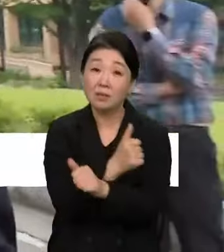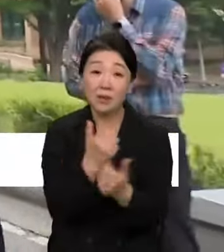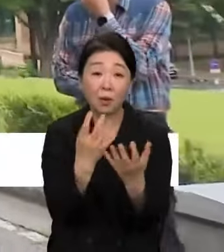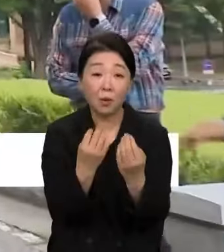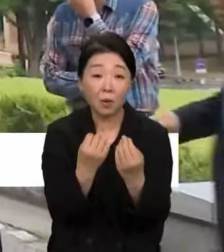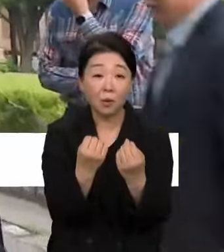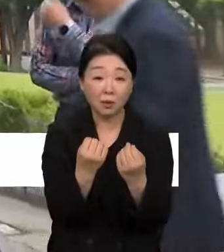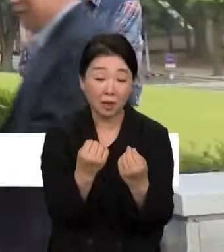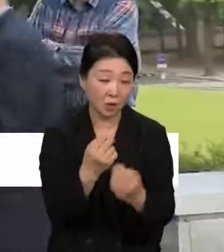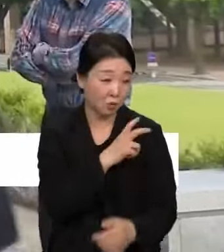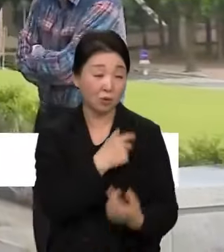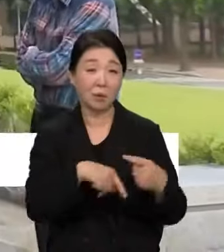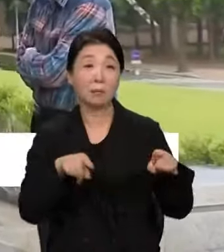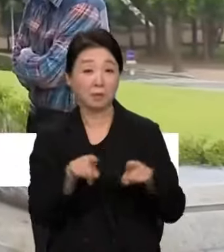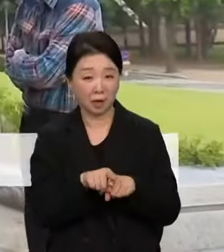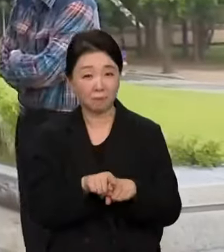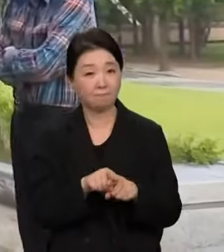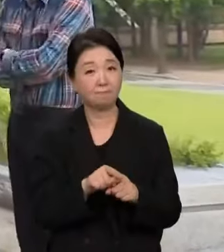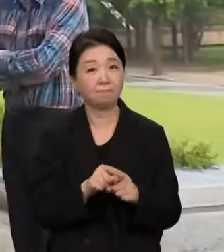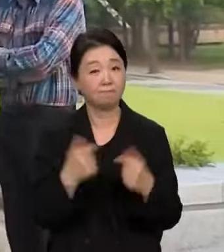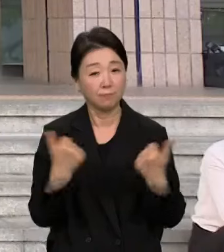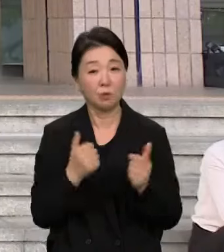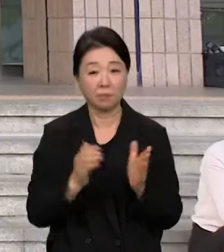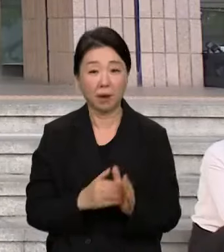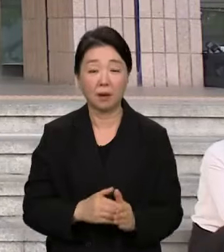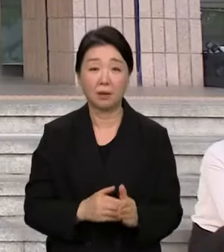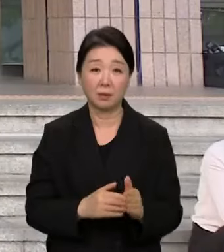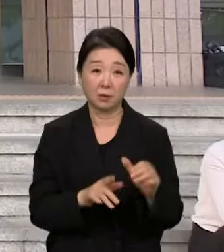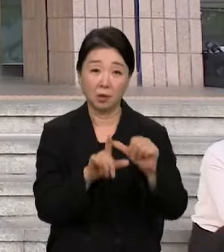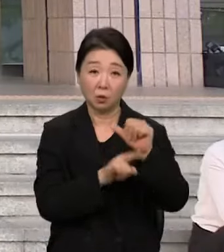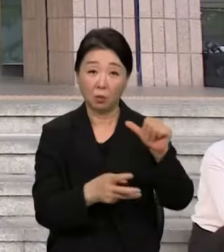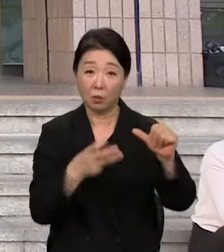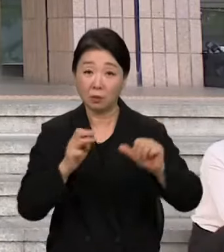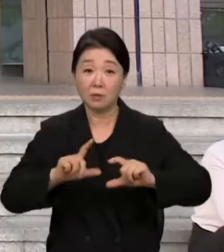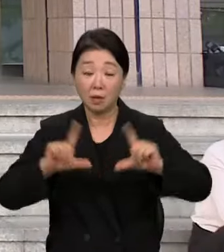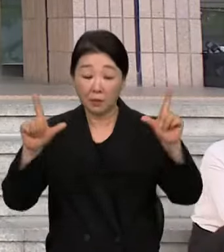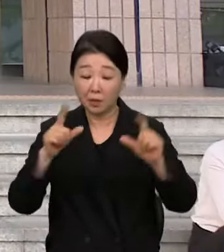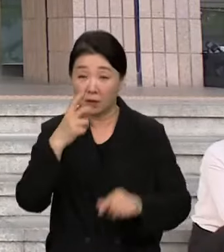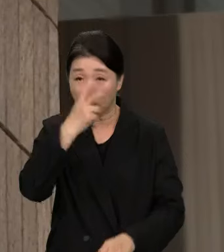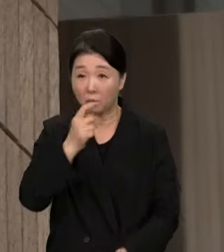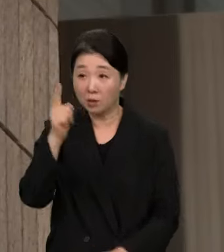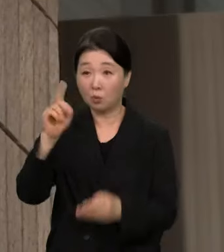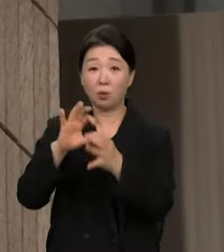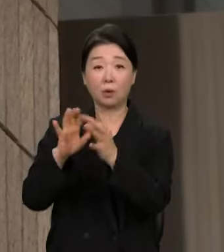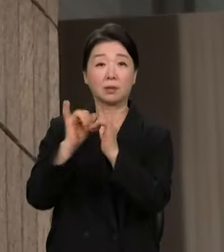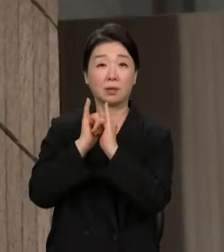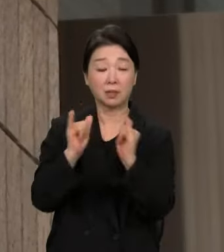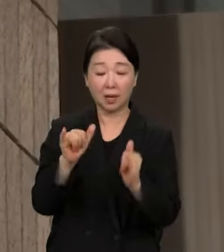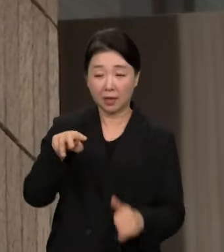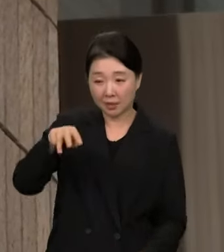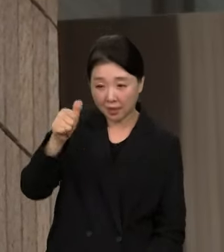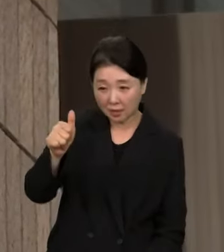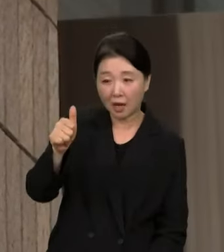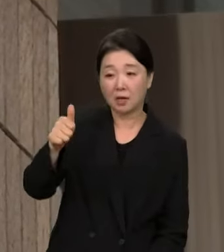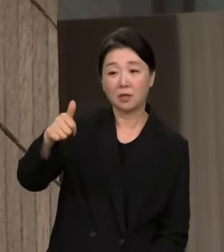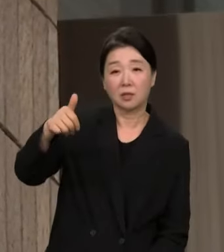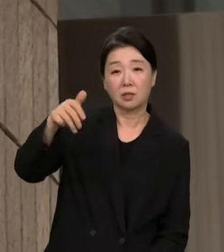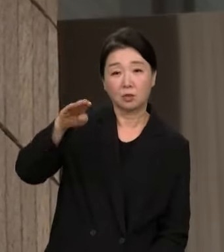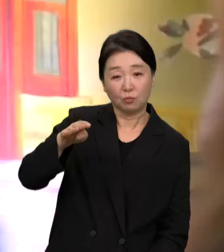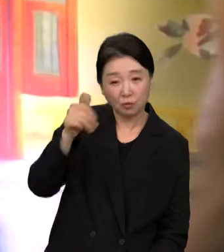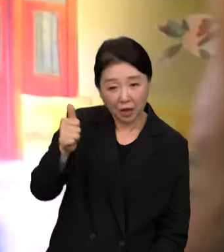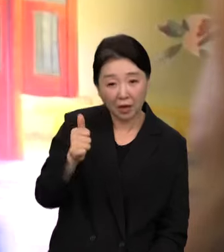위원님들 같이 논의했습니다 지난 13일 검찰 고위직에 이어 차장과 부장 검사 등 간부급 인사 절차에